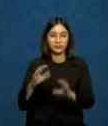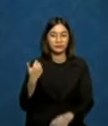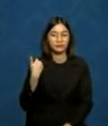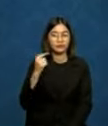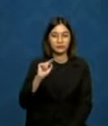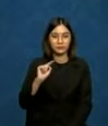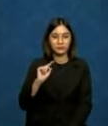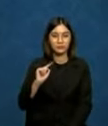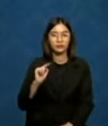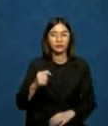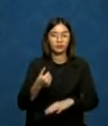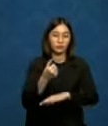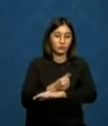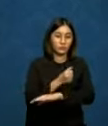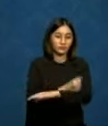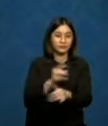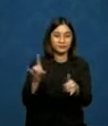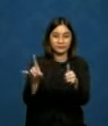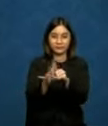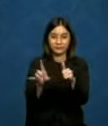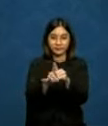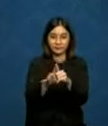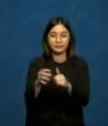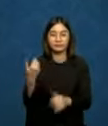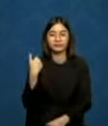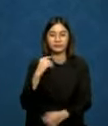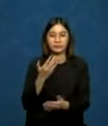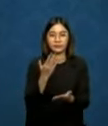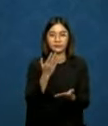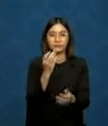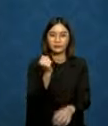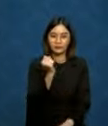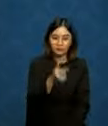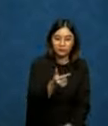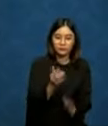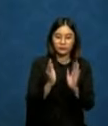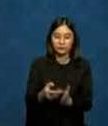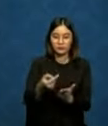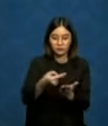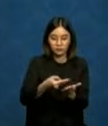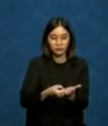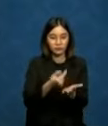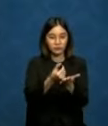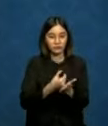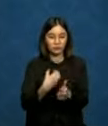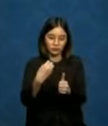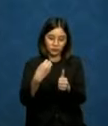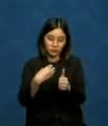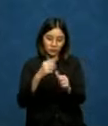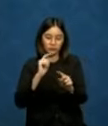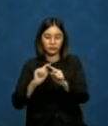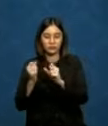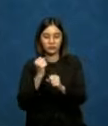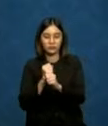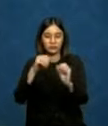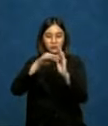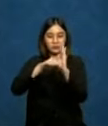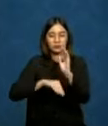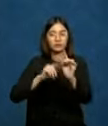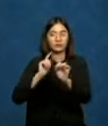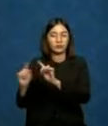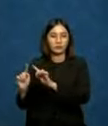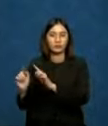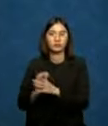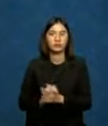เรื่องของผลิตภแรงงานเราก็เลยมีการจ้างที่ปรึกษามาให้คำปรึกษาแนะนำในการการดำเนินงานตรง